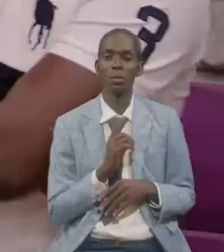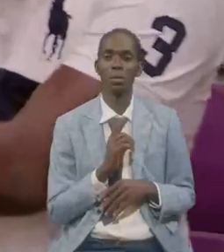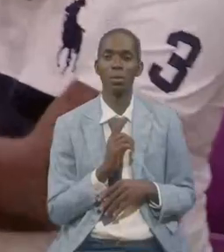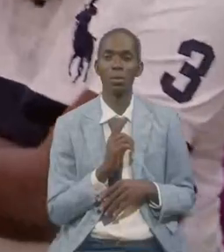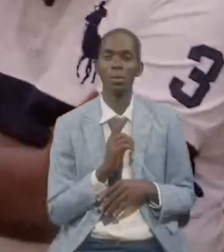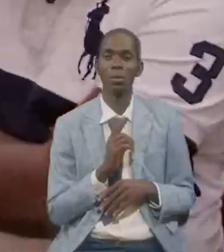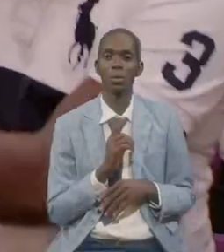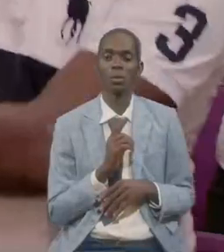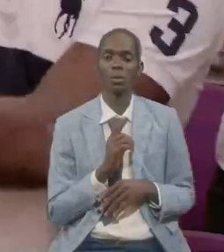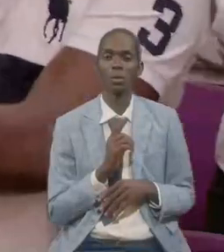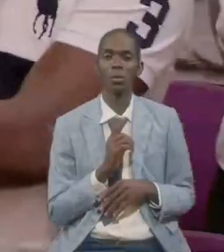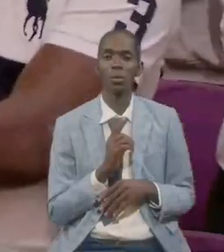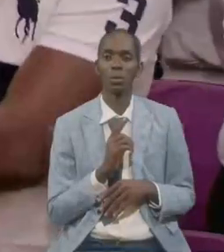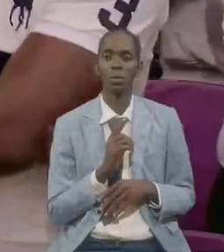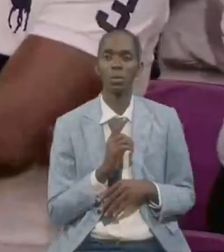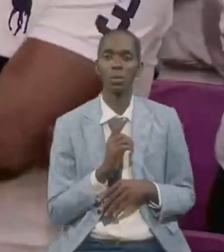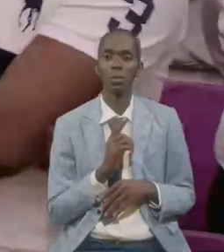humble condition